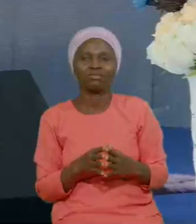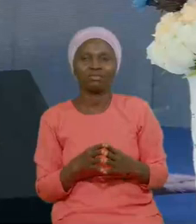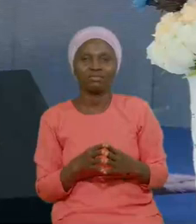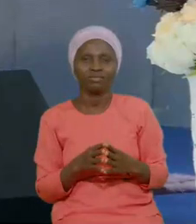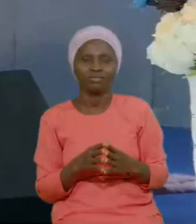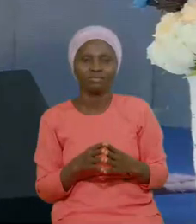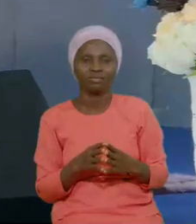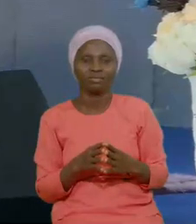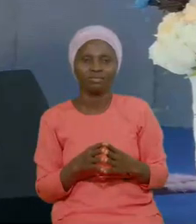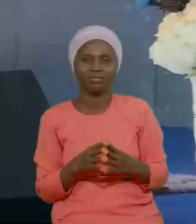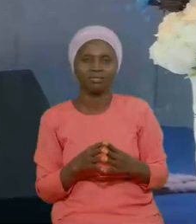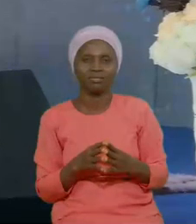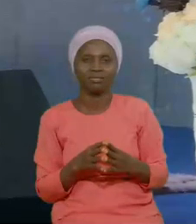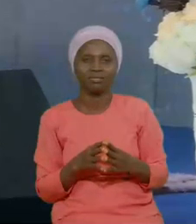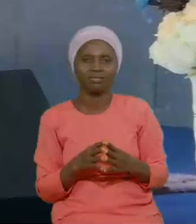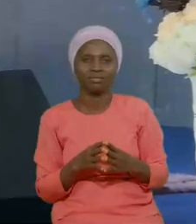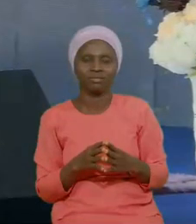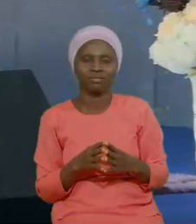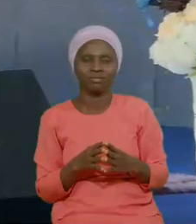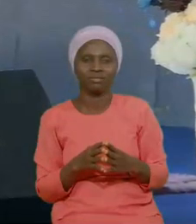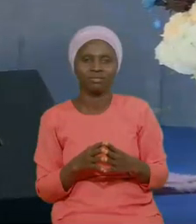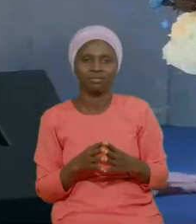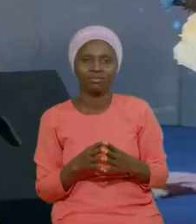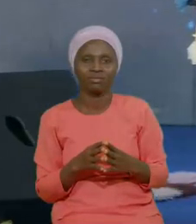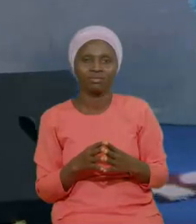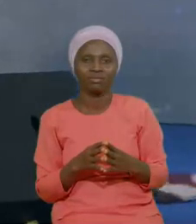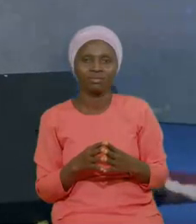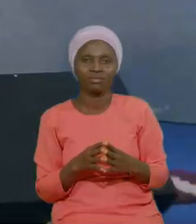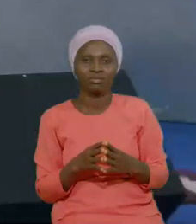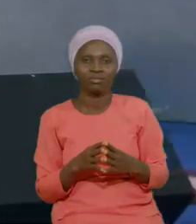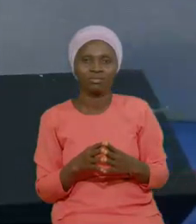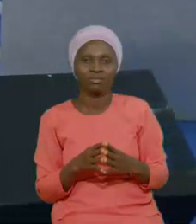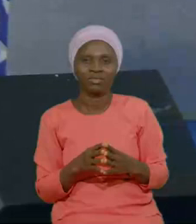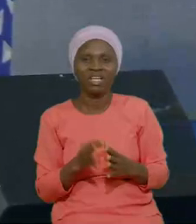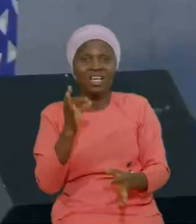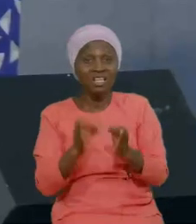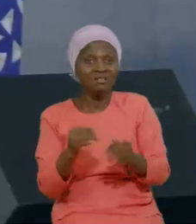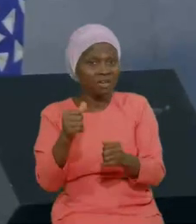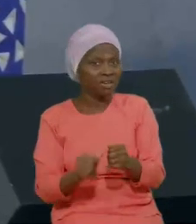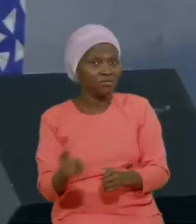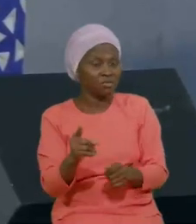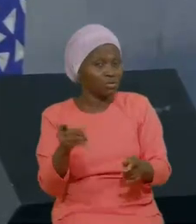Ils disent nos aïeux, nos parents allaient à cheval, allaient sur l'âne. Mais c'est assez